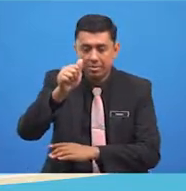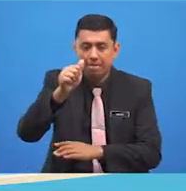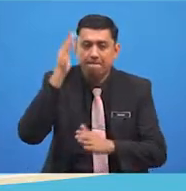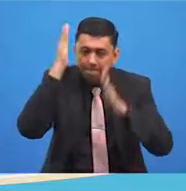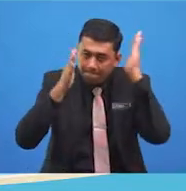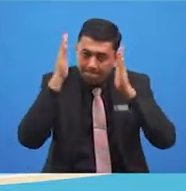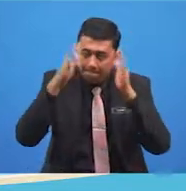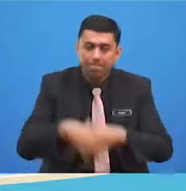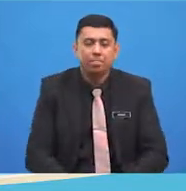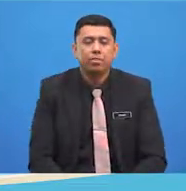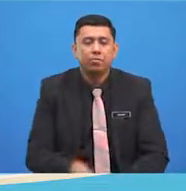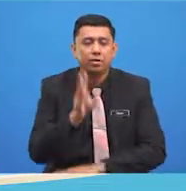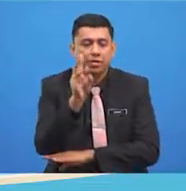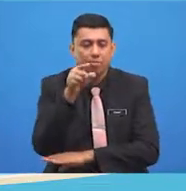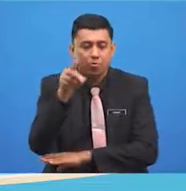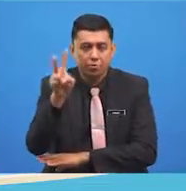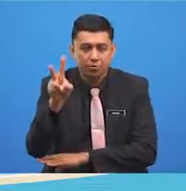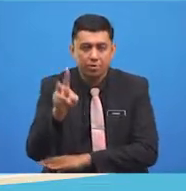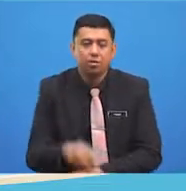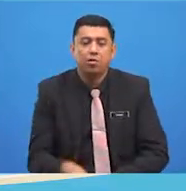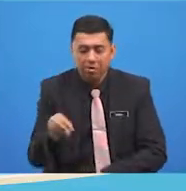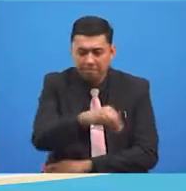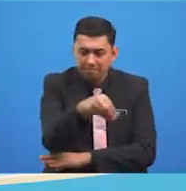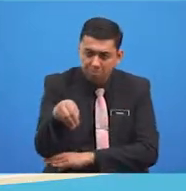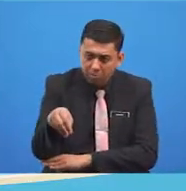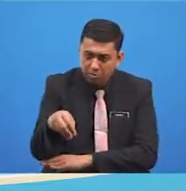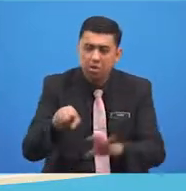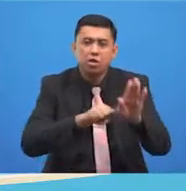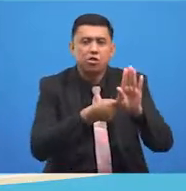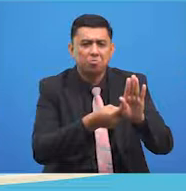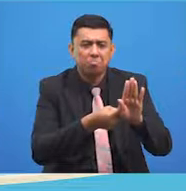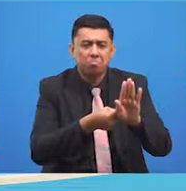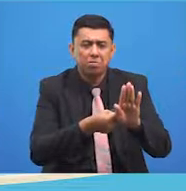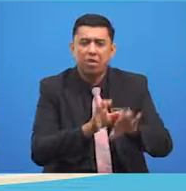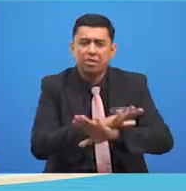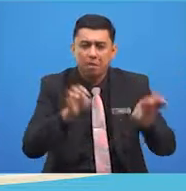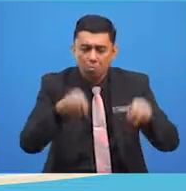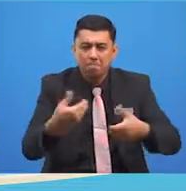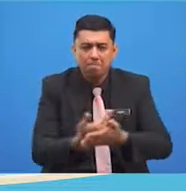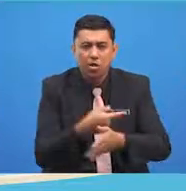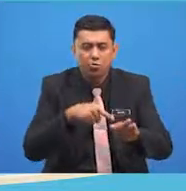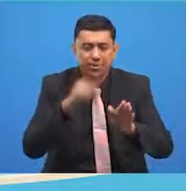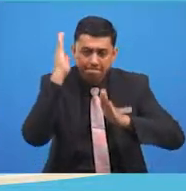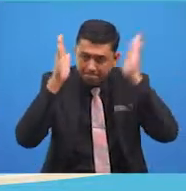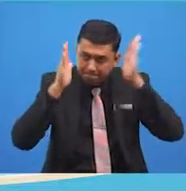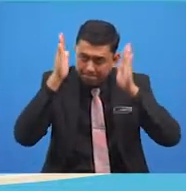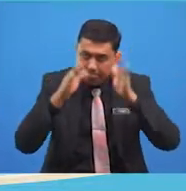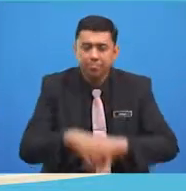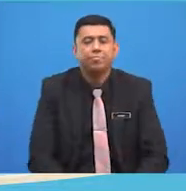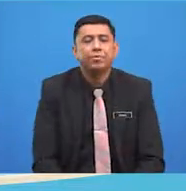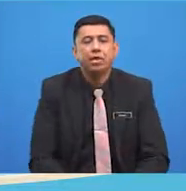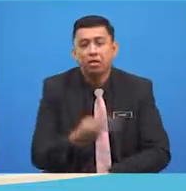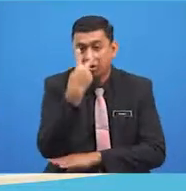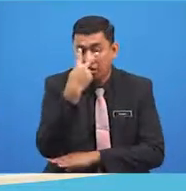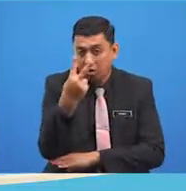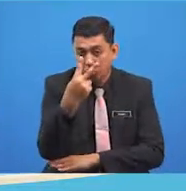lihat subtopik 6.2 iaitu taburan sumber tidak boleh baharu di Malaysia. Murid-murid,